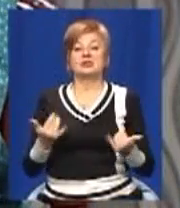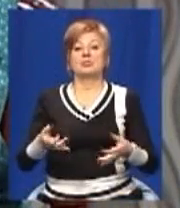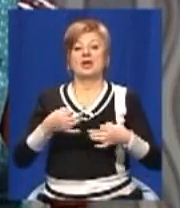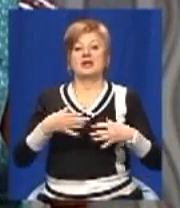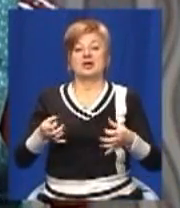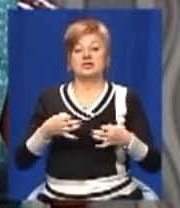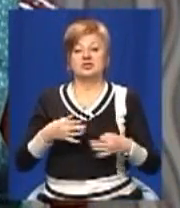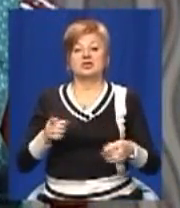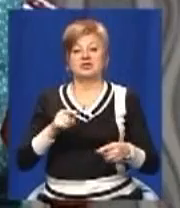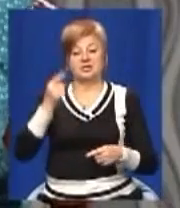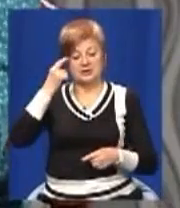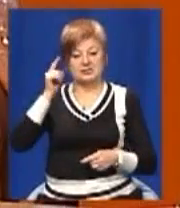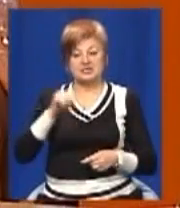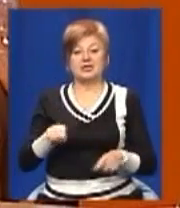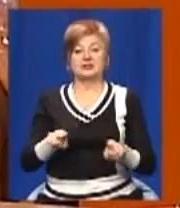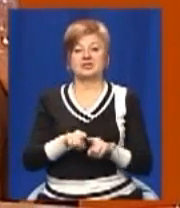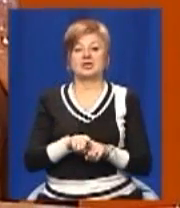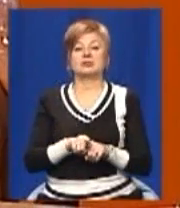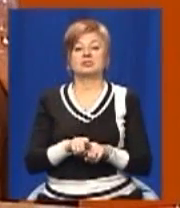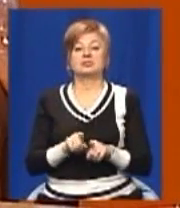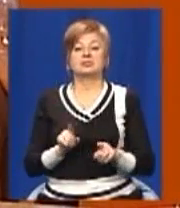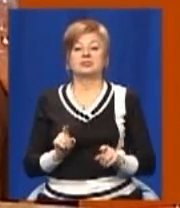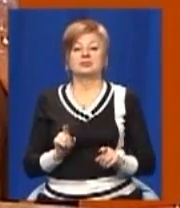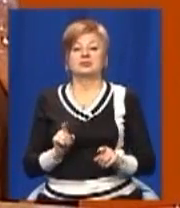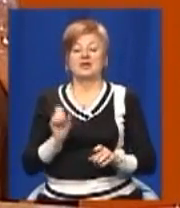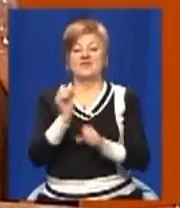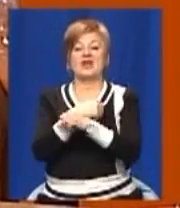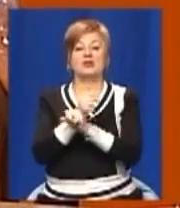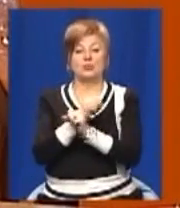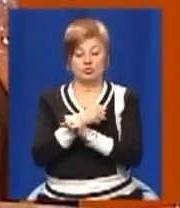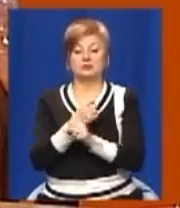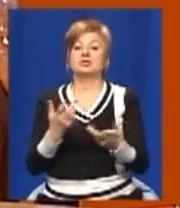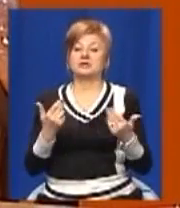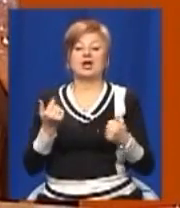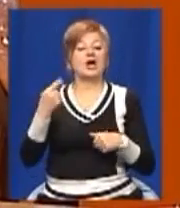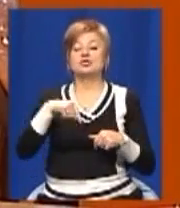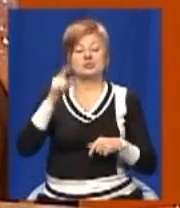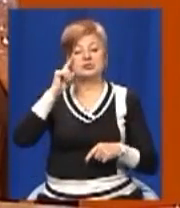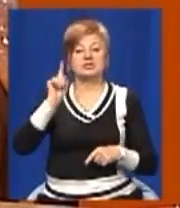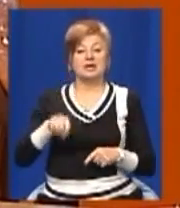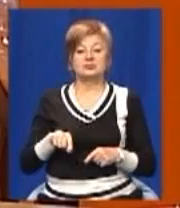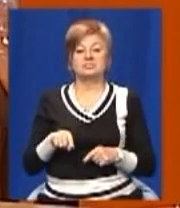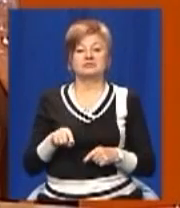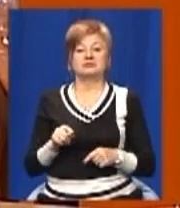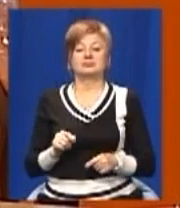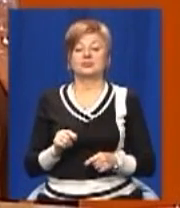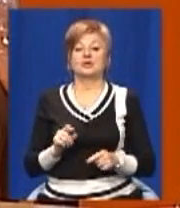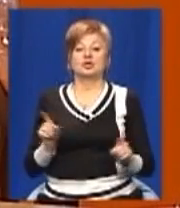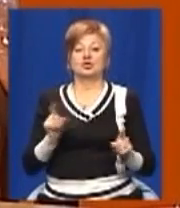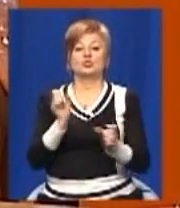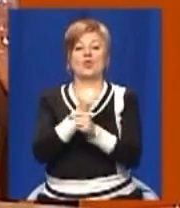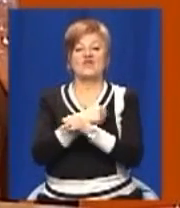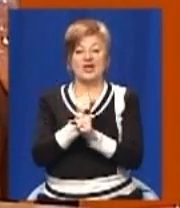будь ласка, чи відомі тобі такі тварини, як верблюди? Так. Що ти про них знаєш, можливо? Що